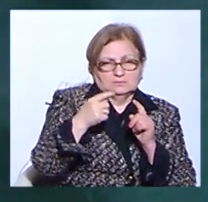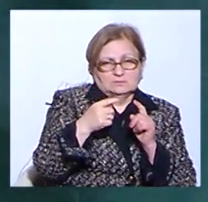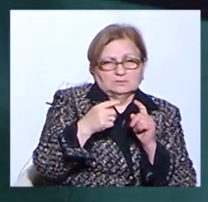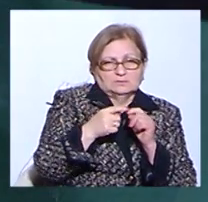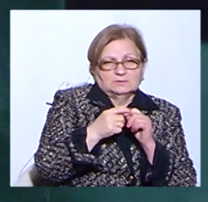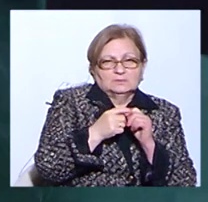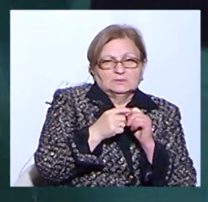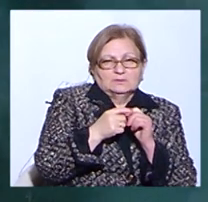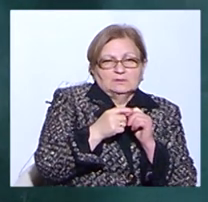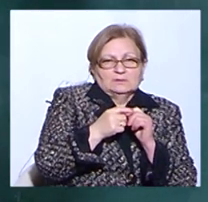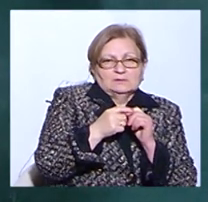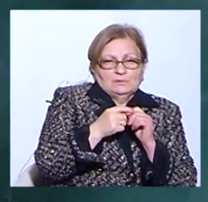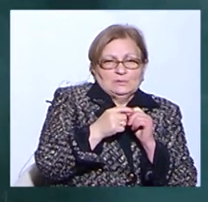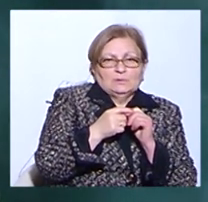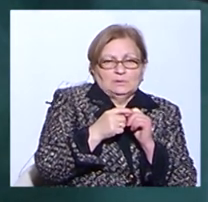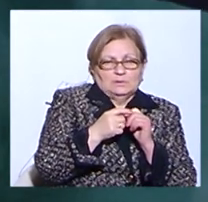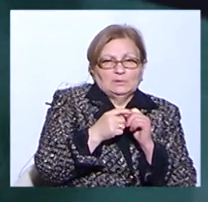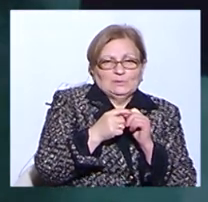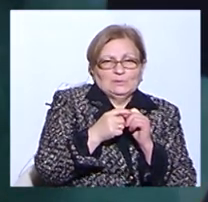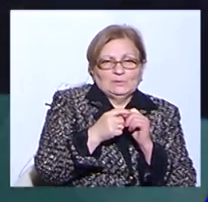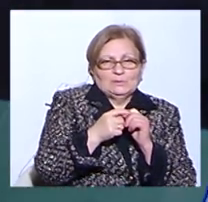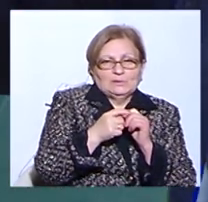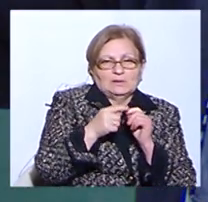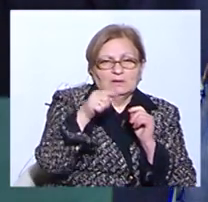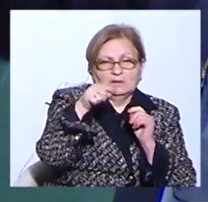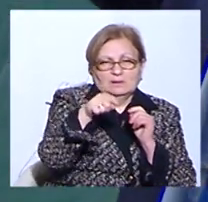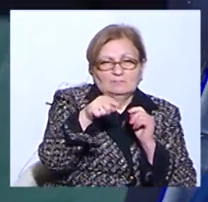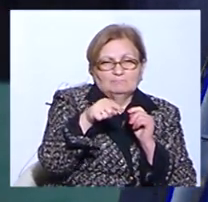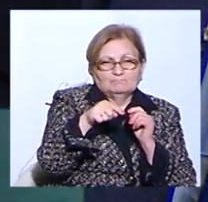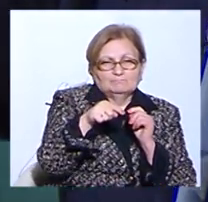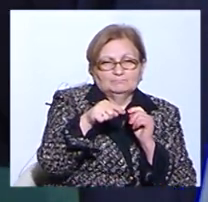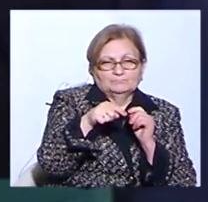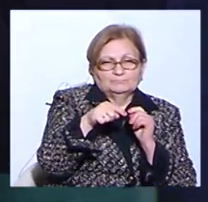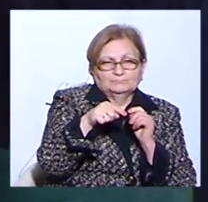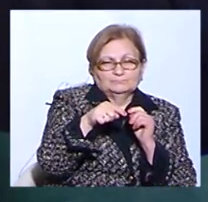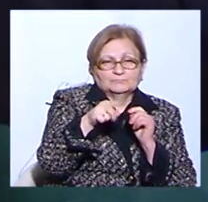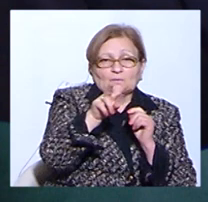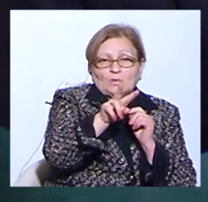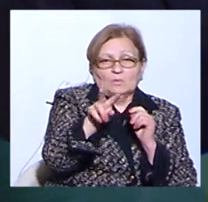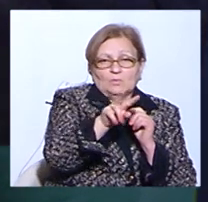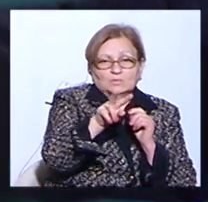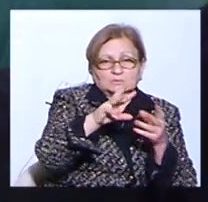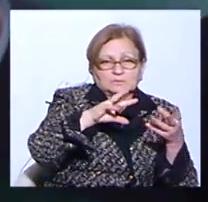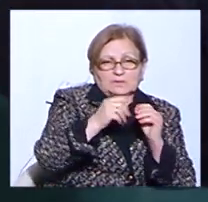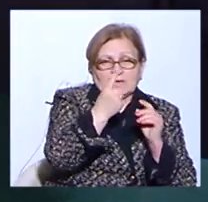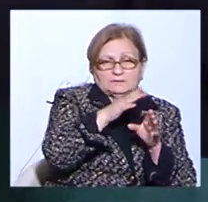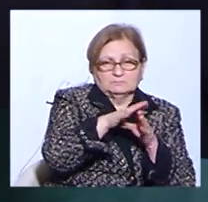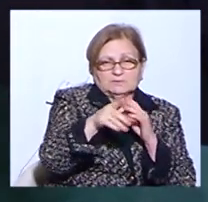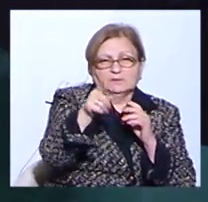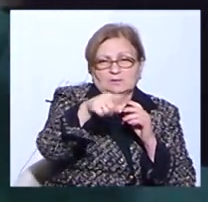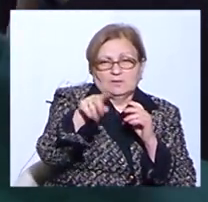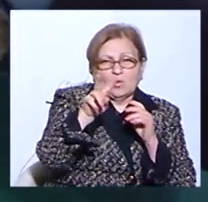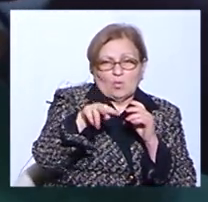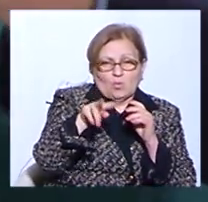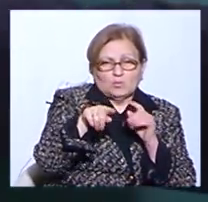დამატებული 1/2 და დამატებული 1/2. აი ამან 1/2 1/2-მა ჯამში მომცა 1/3.